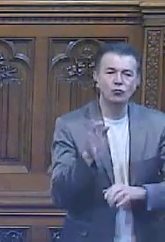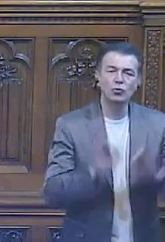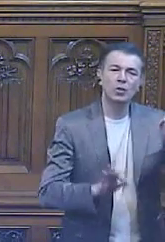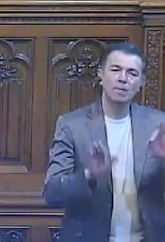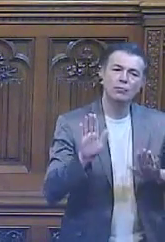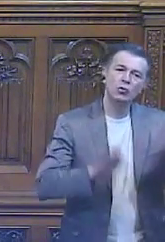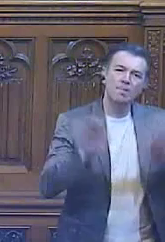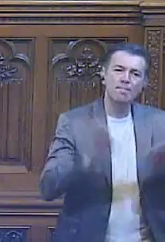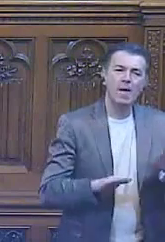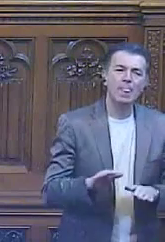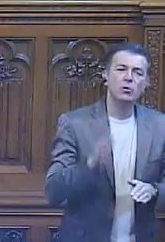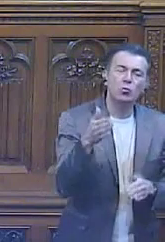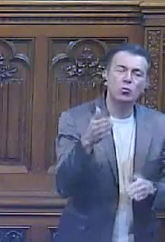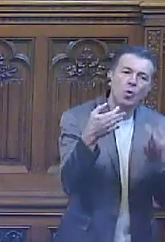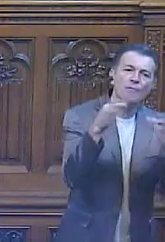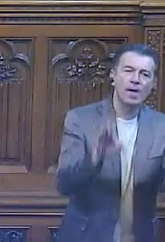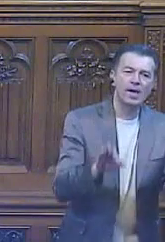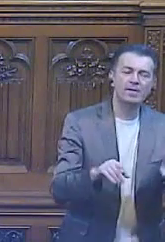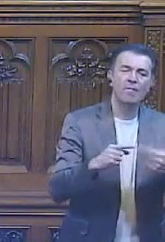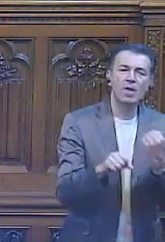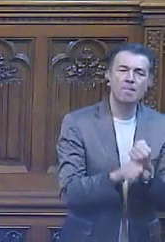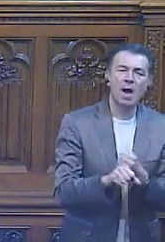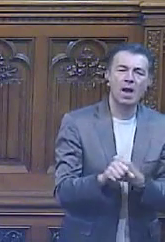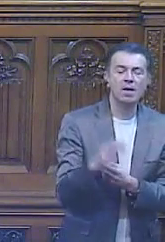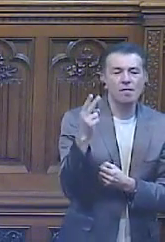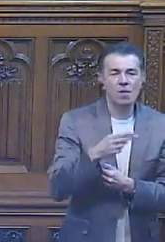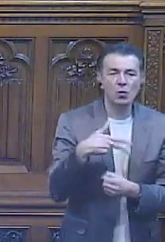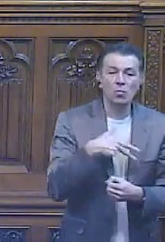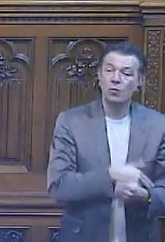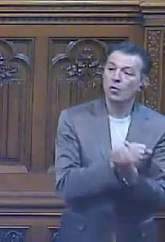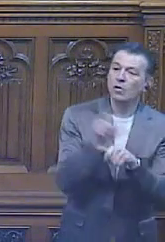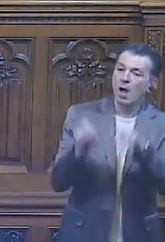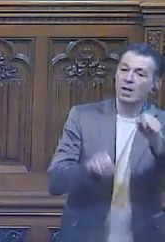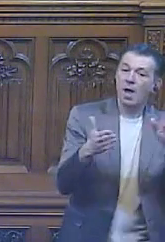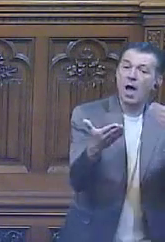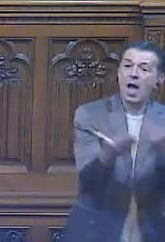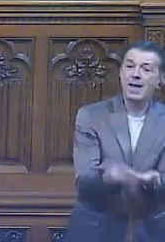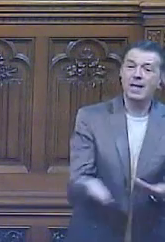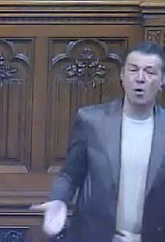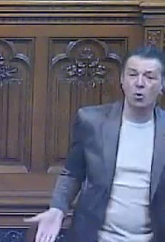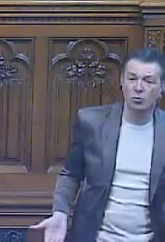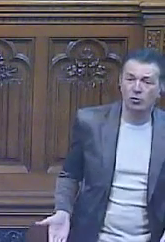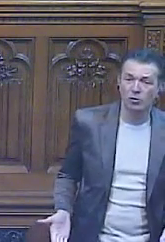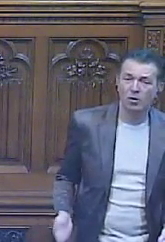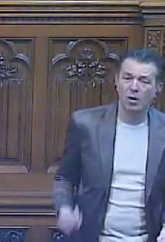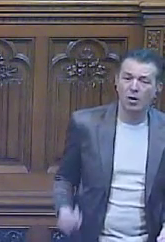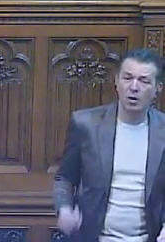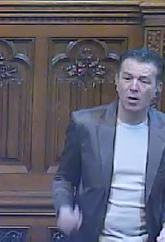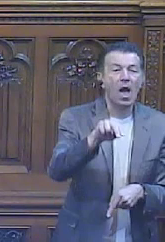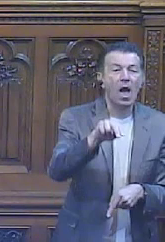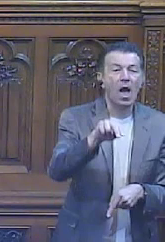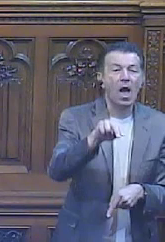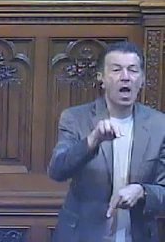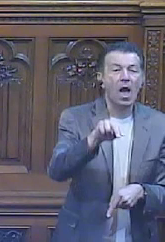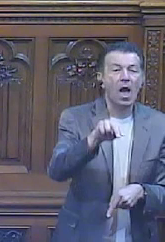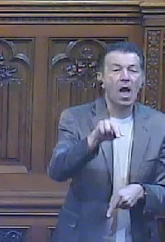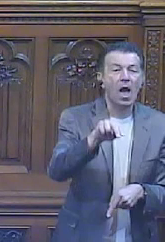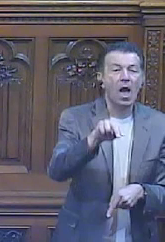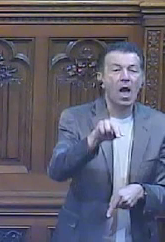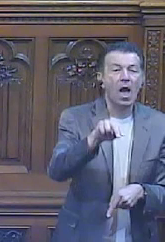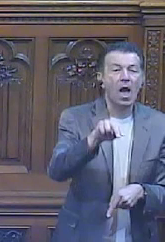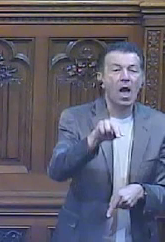wir machen den vernünftigen Sozialdemokraten in Wien ein Angebot, sich zurückzubesinnen auf die Politik